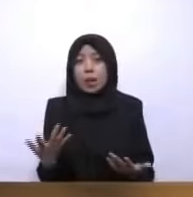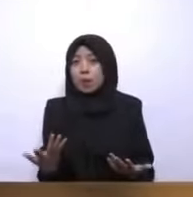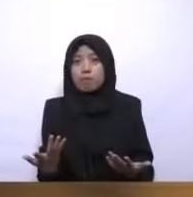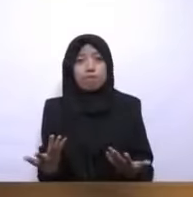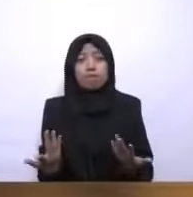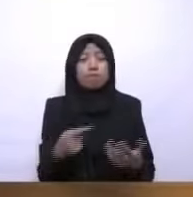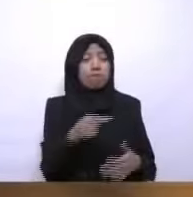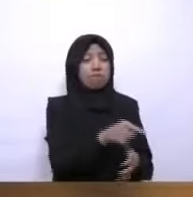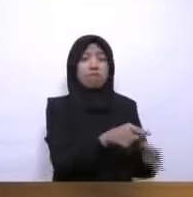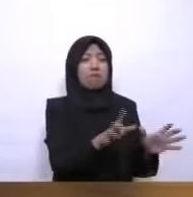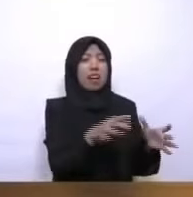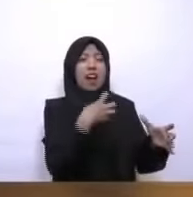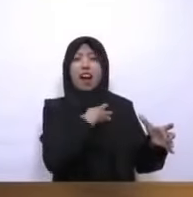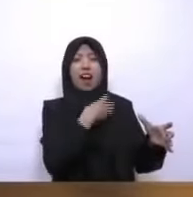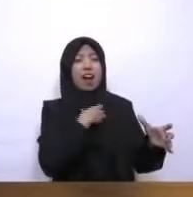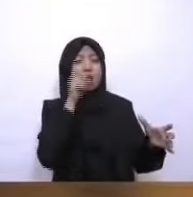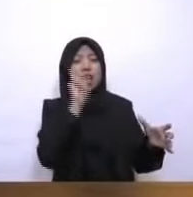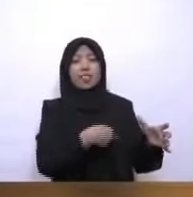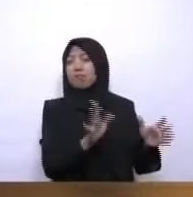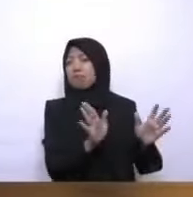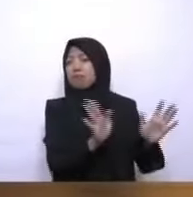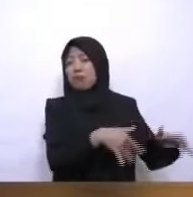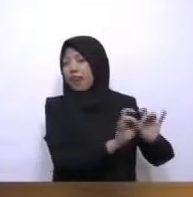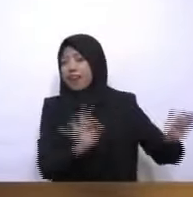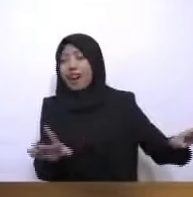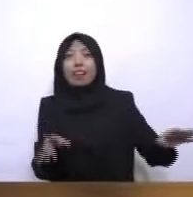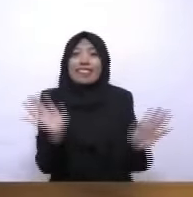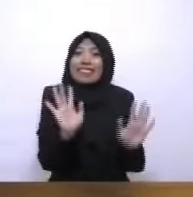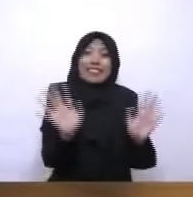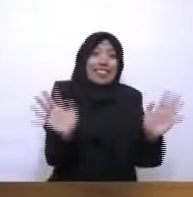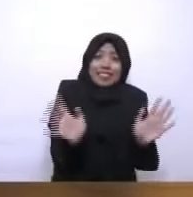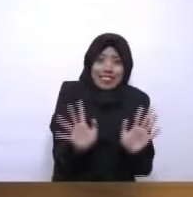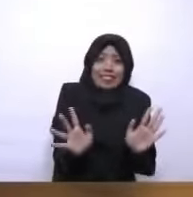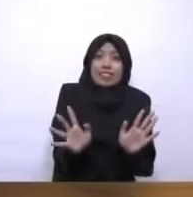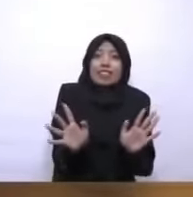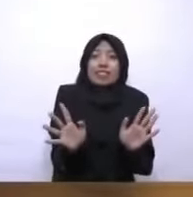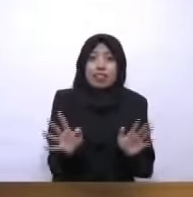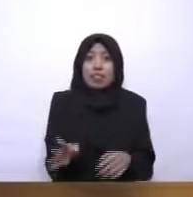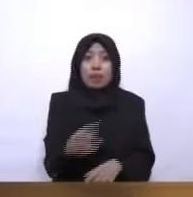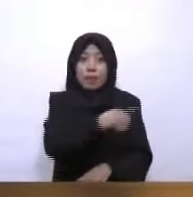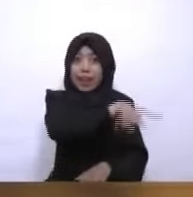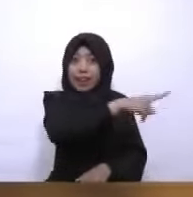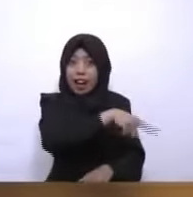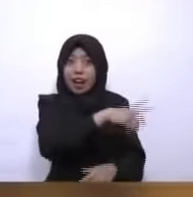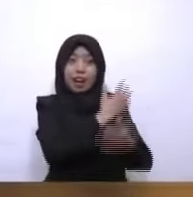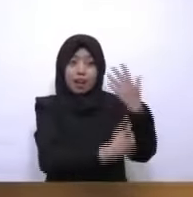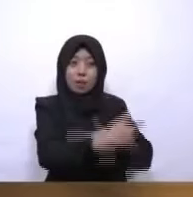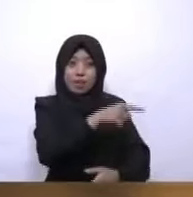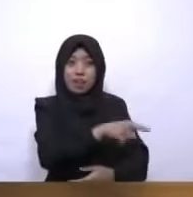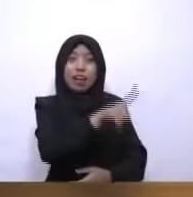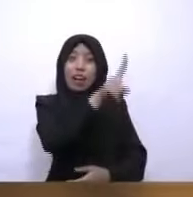tidak membeda-bedakan hak dan kewajiban mereka. Dan mereka harus